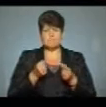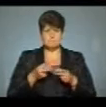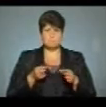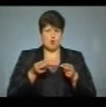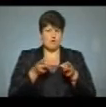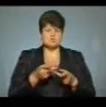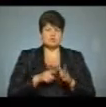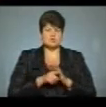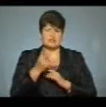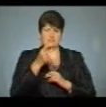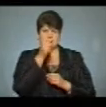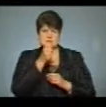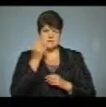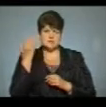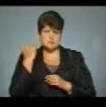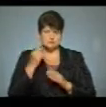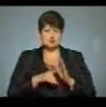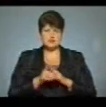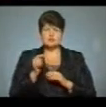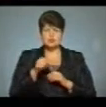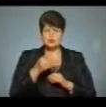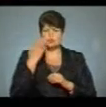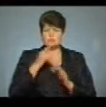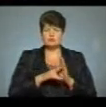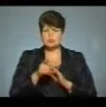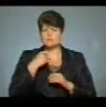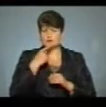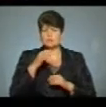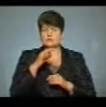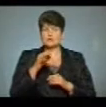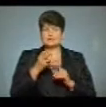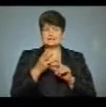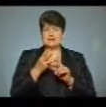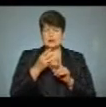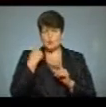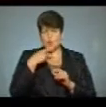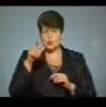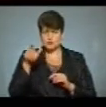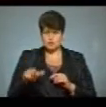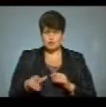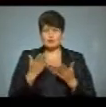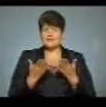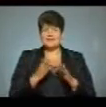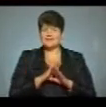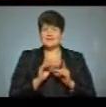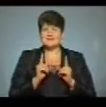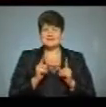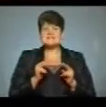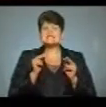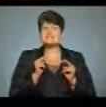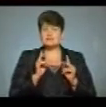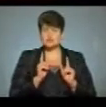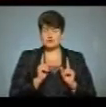тому. Почалися ці погрози після того, коли ми почали заявляти про третю особу, яка не тільки є свідком, але